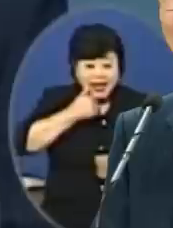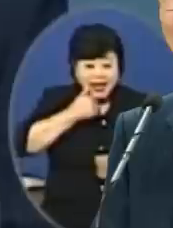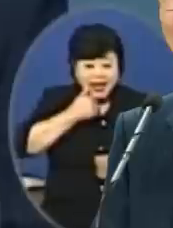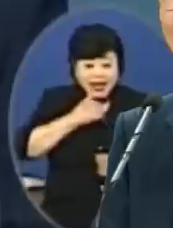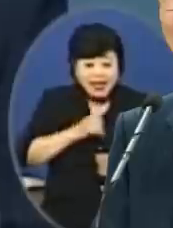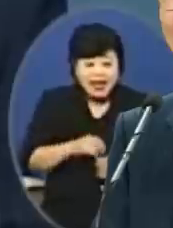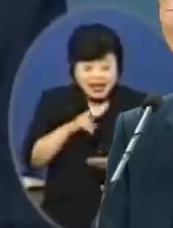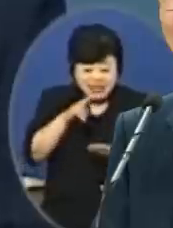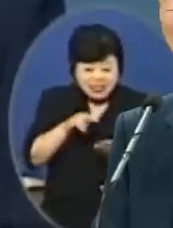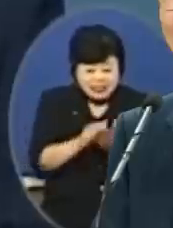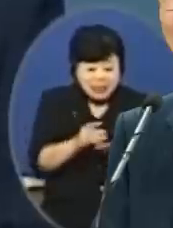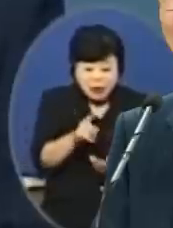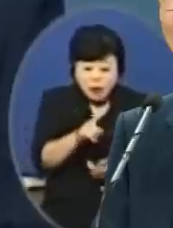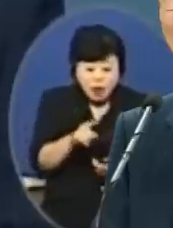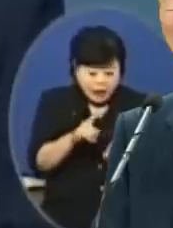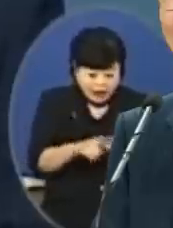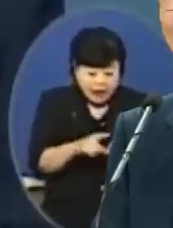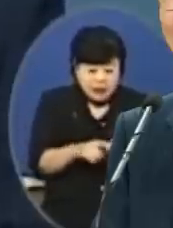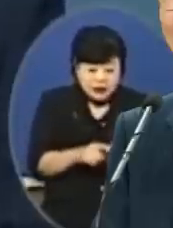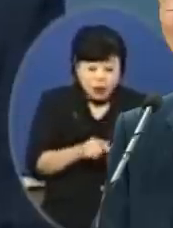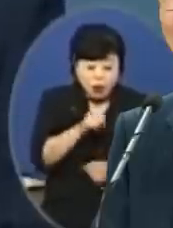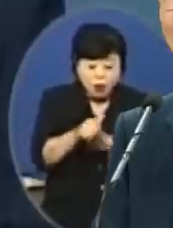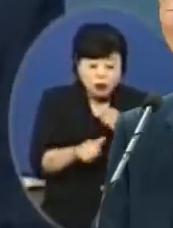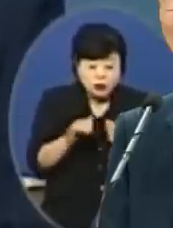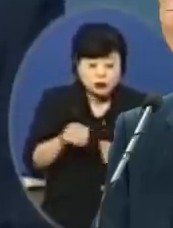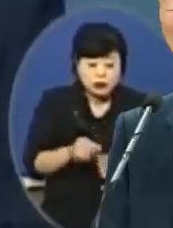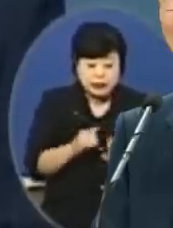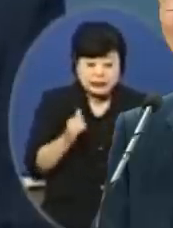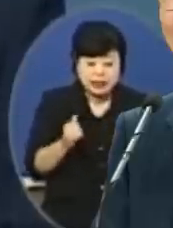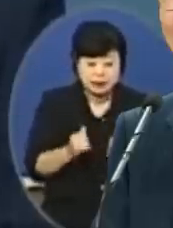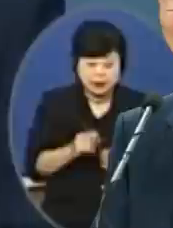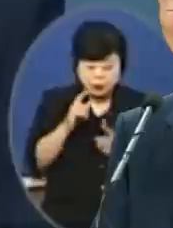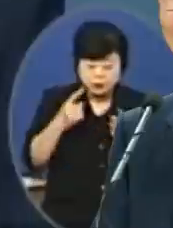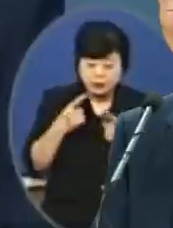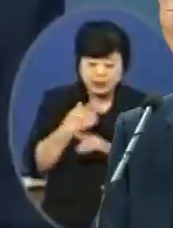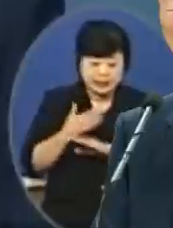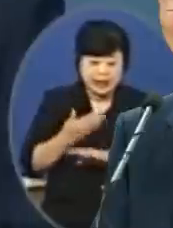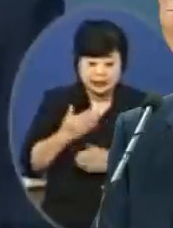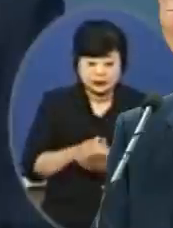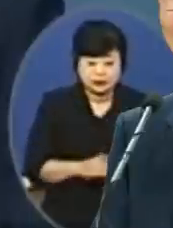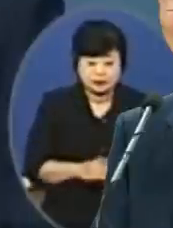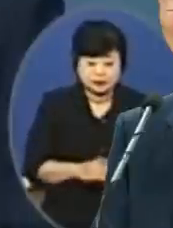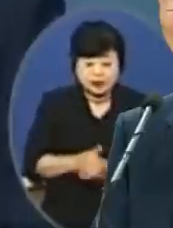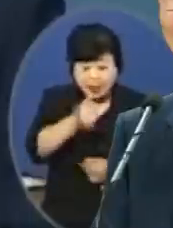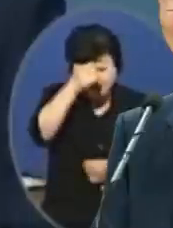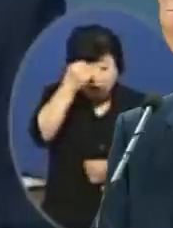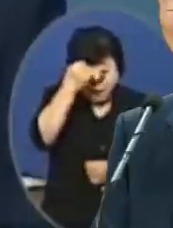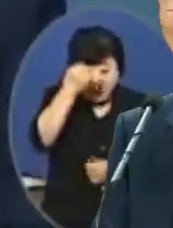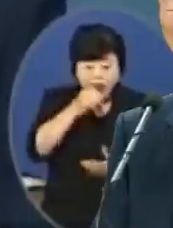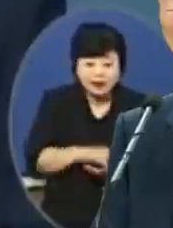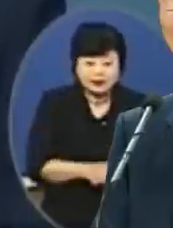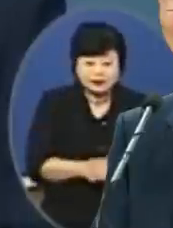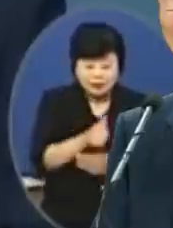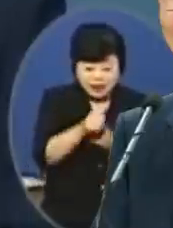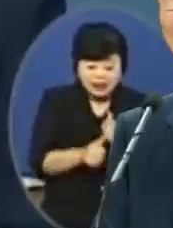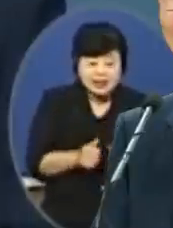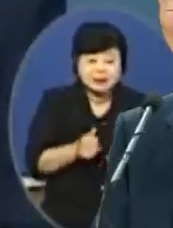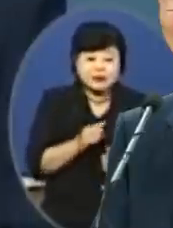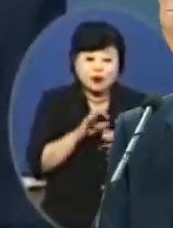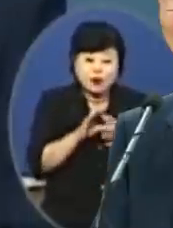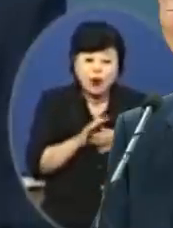책이 무슨 책인가에 따라서 5년 이내에 우리 인생이 달라진다고 말하는 것입니다. 아담과 하와가